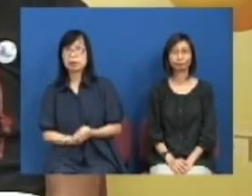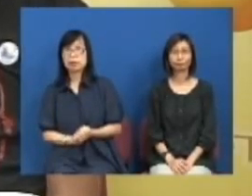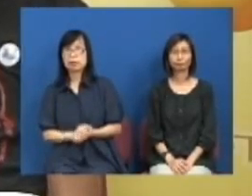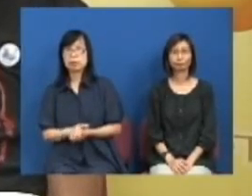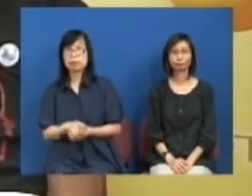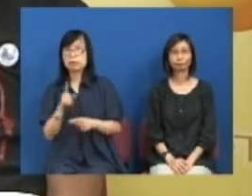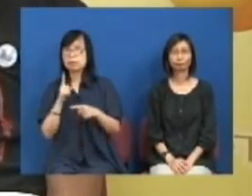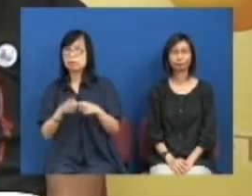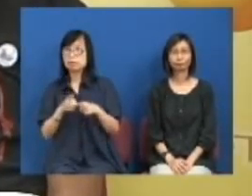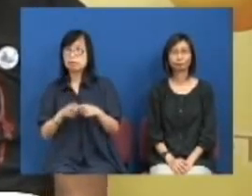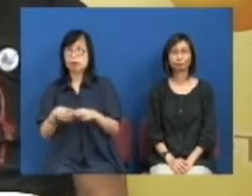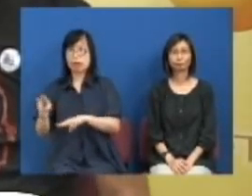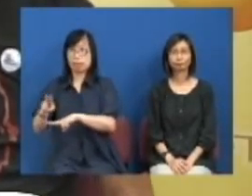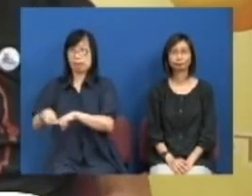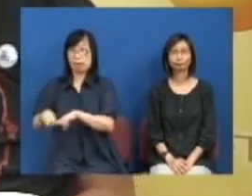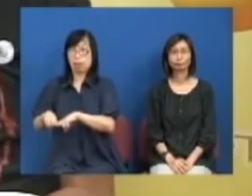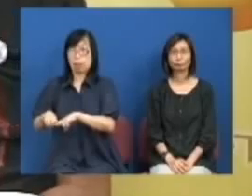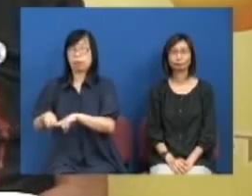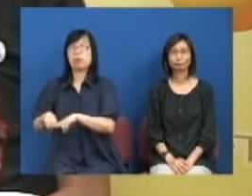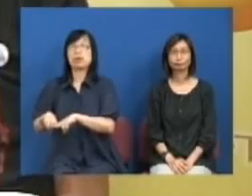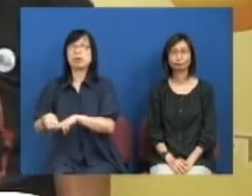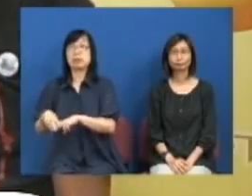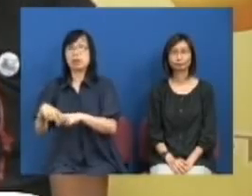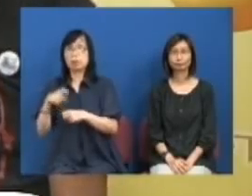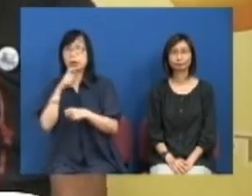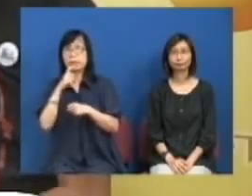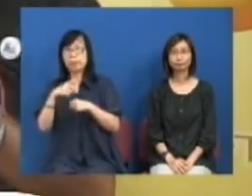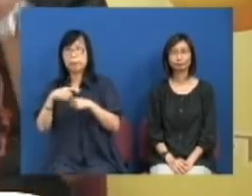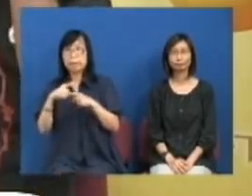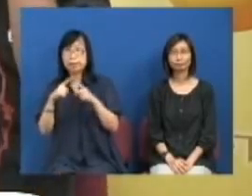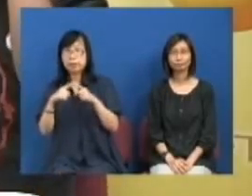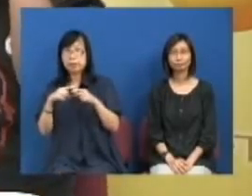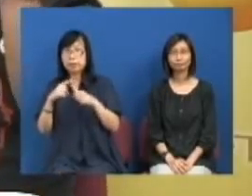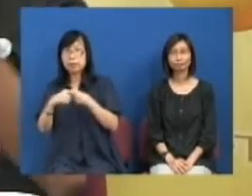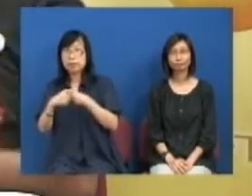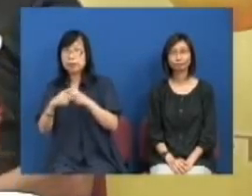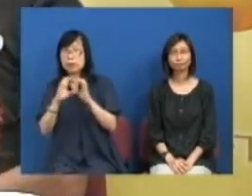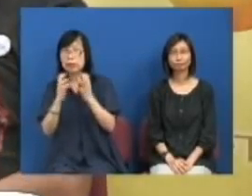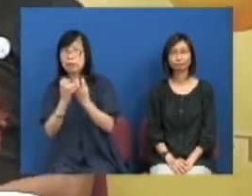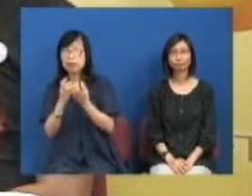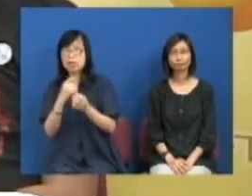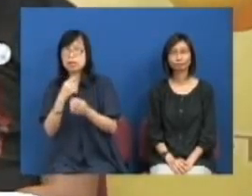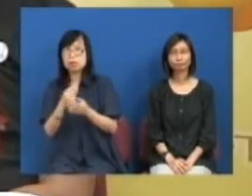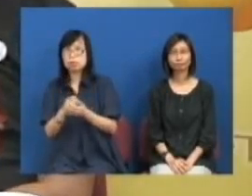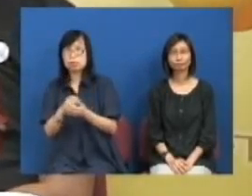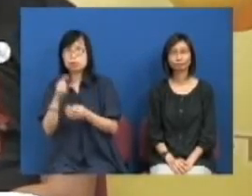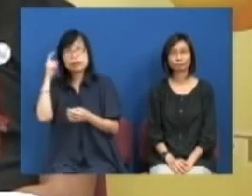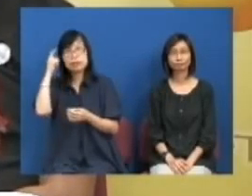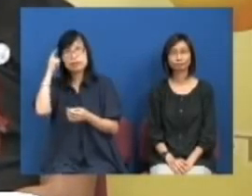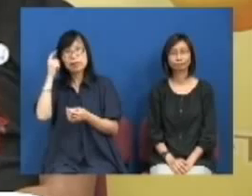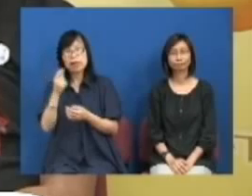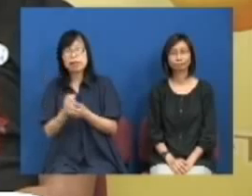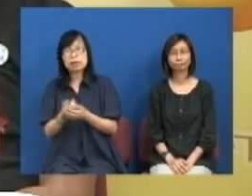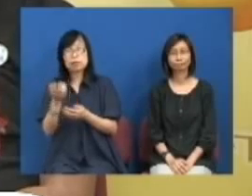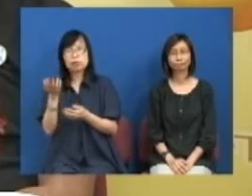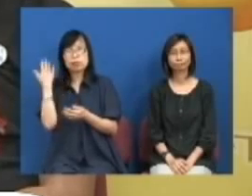確在中共裏面是有一批人認為要不單止貫徹過去即廖輝的